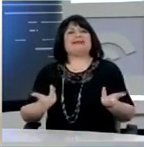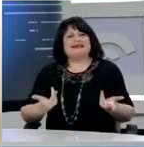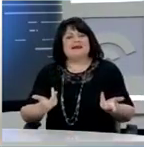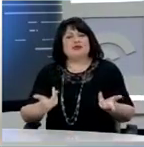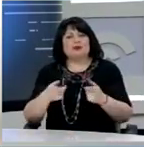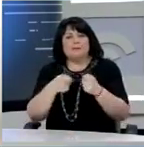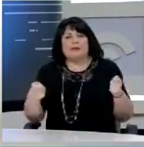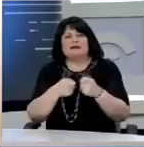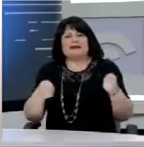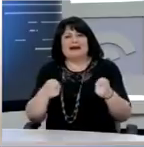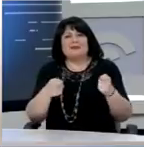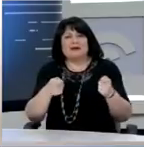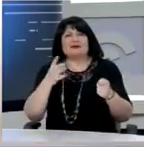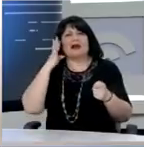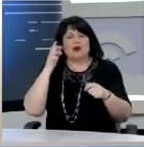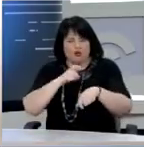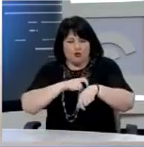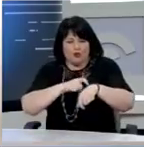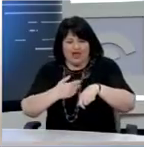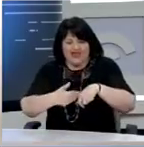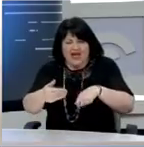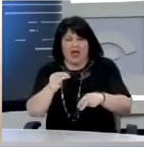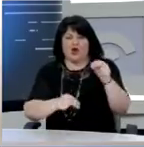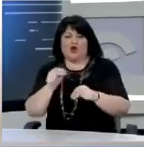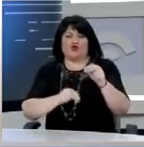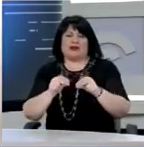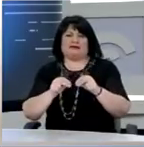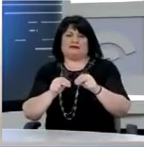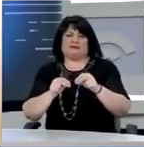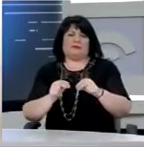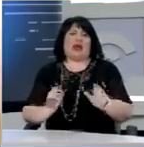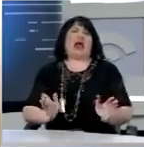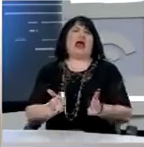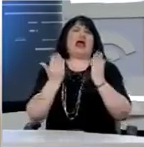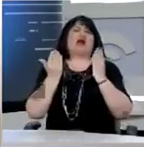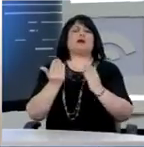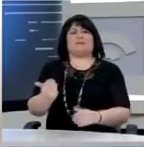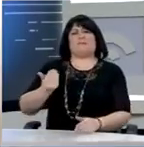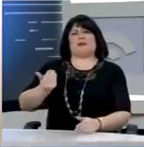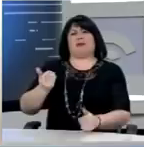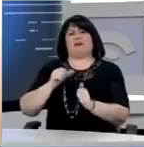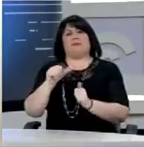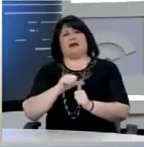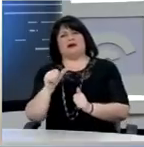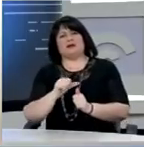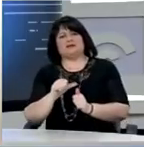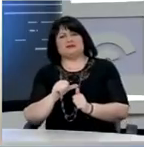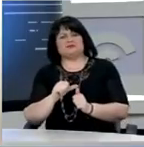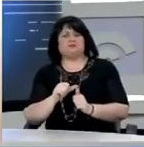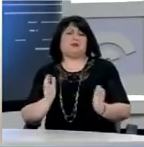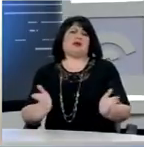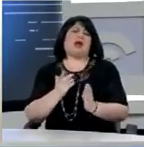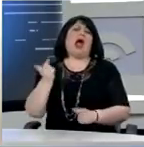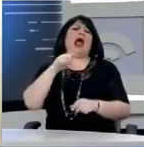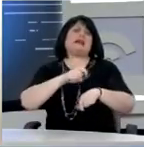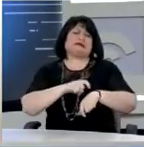ότι τα μέτρα ελήφθησαν σε εκλογικό χρόνο. Αν δηλαδή λαμβάνονται λίγους μήνες πριν ή εν πάση σε